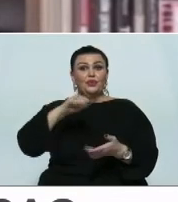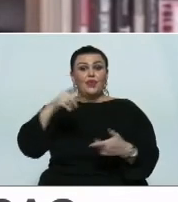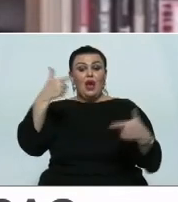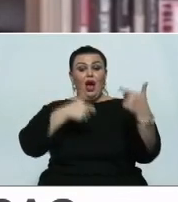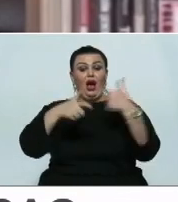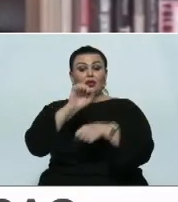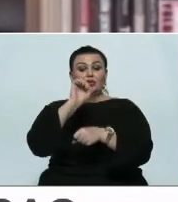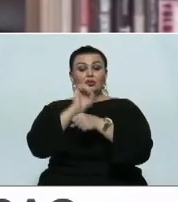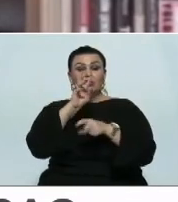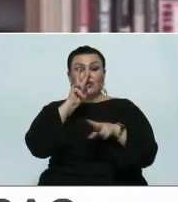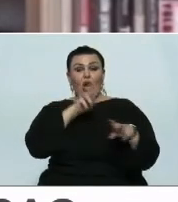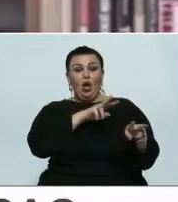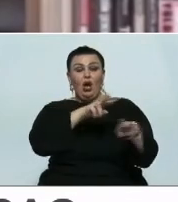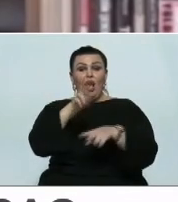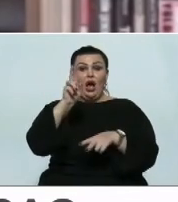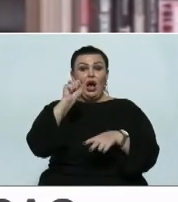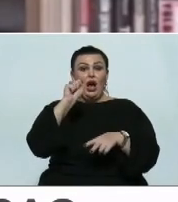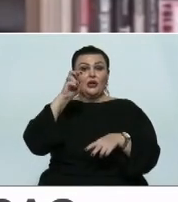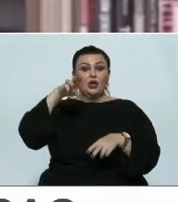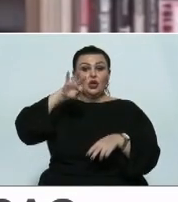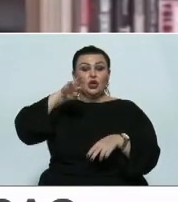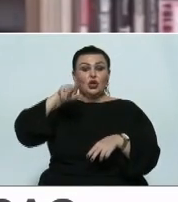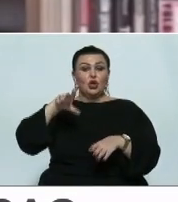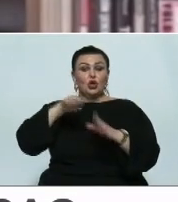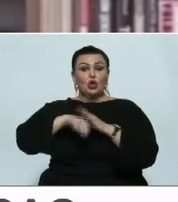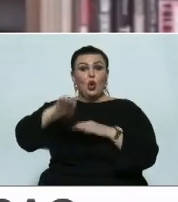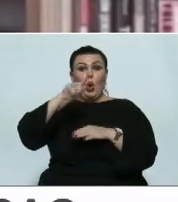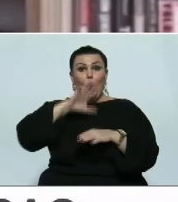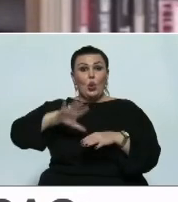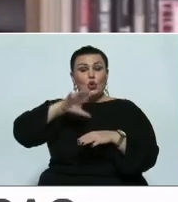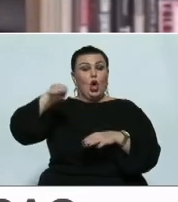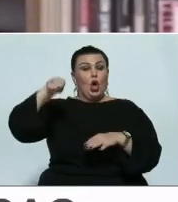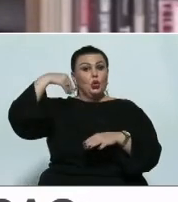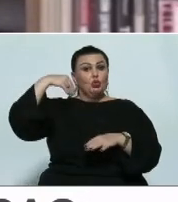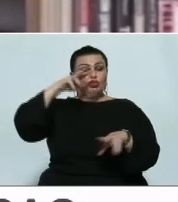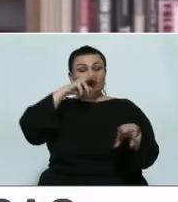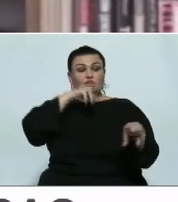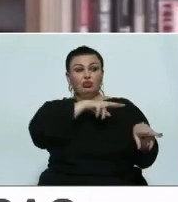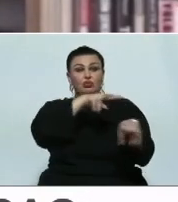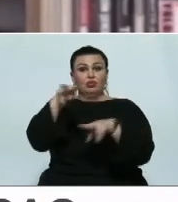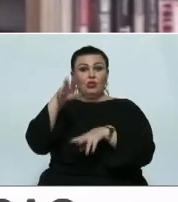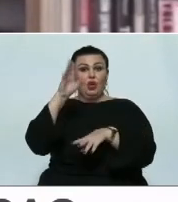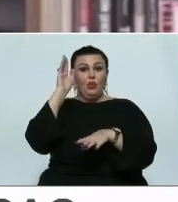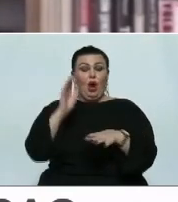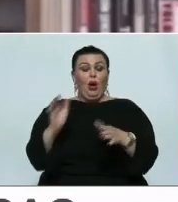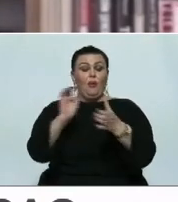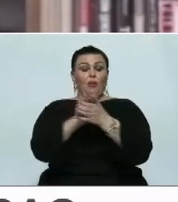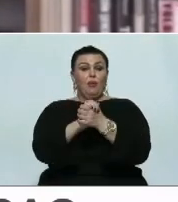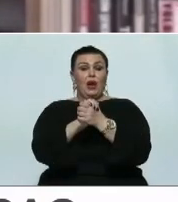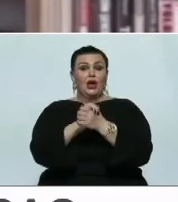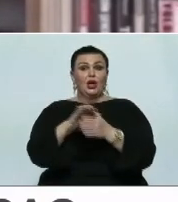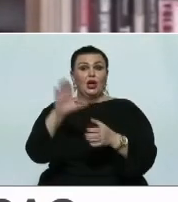Ateşkes Kontrol Merkezi dediğimiz Rusya ile birlikte Türkiye'nin açıp işleteceği, barış gücü